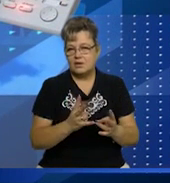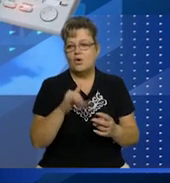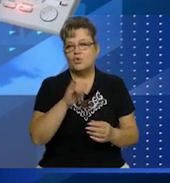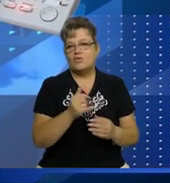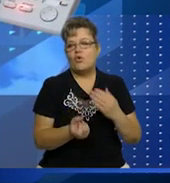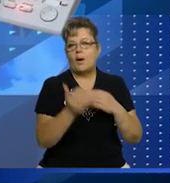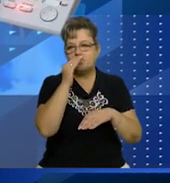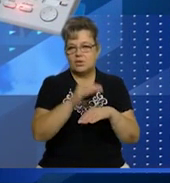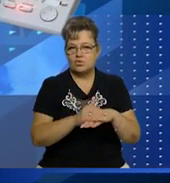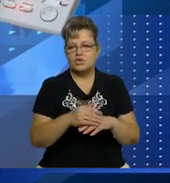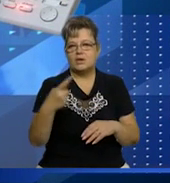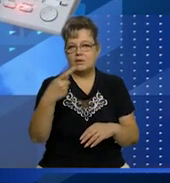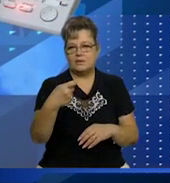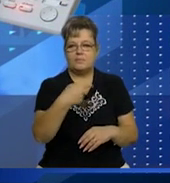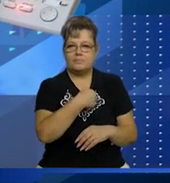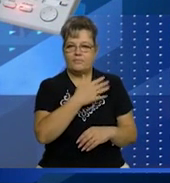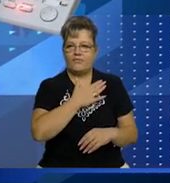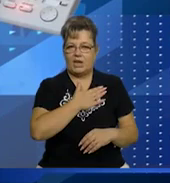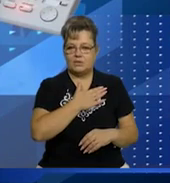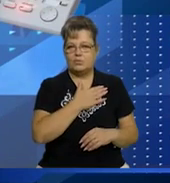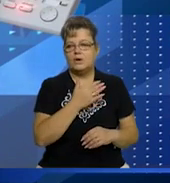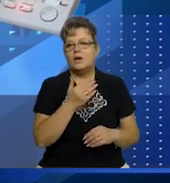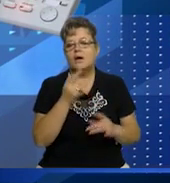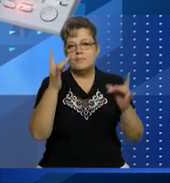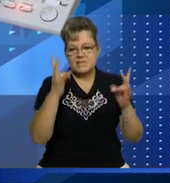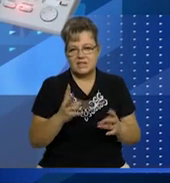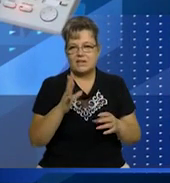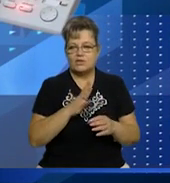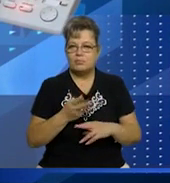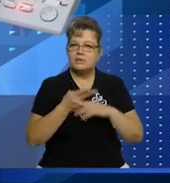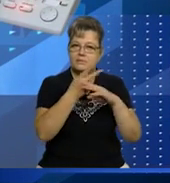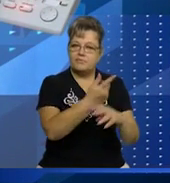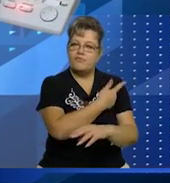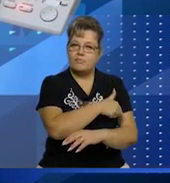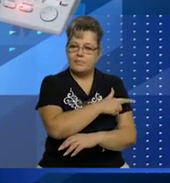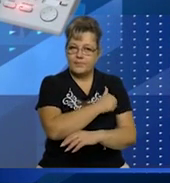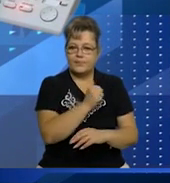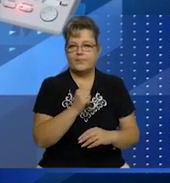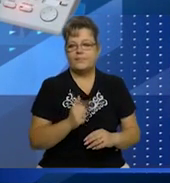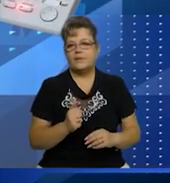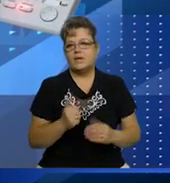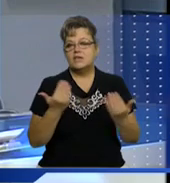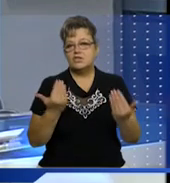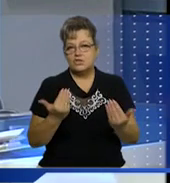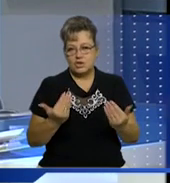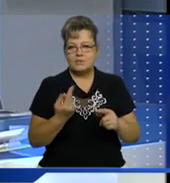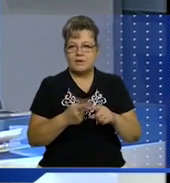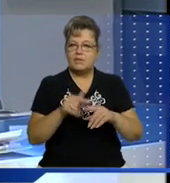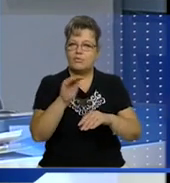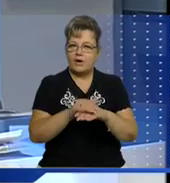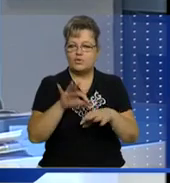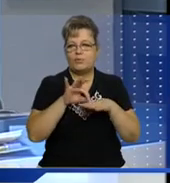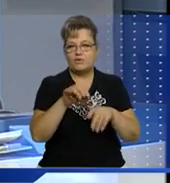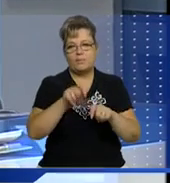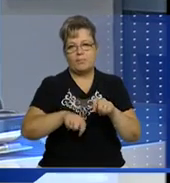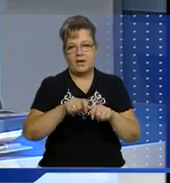осмотра пассажира у него обнаружено огнестрельно проникающее ранение грудной клетки. Пострадавший был доставлен в медицинское учреждение. Сейчас по